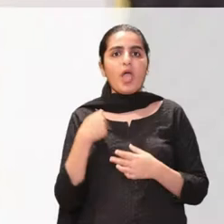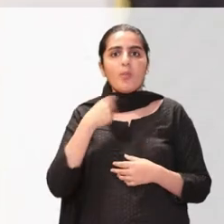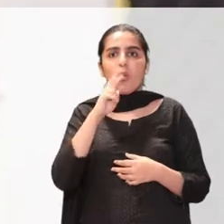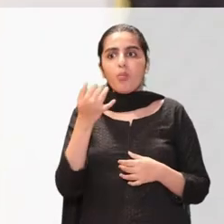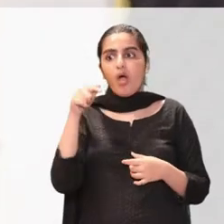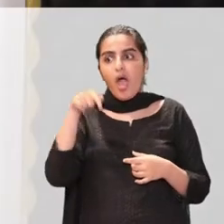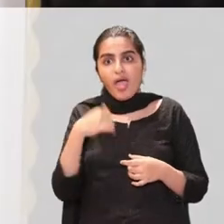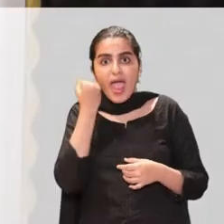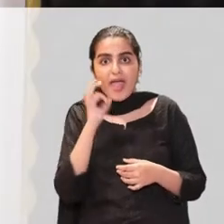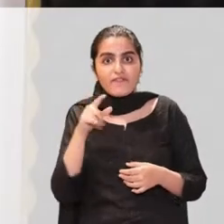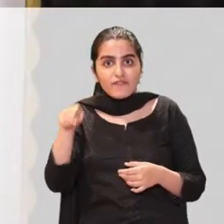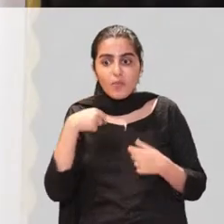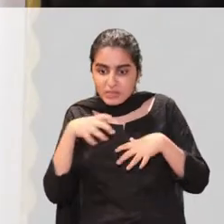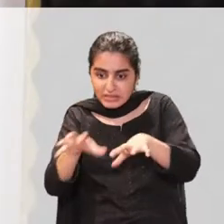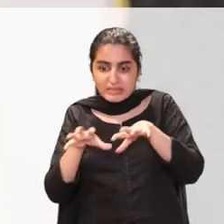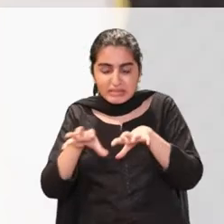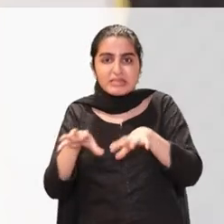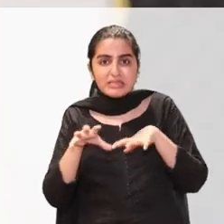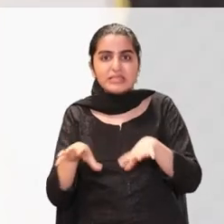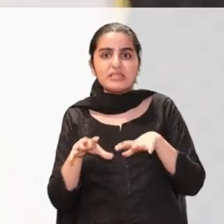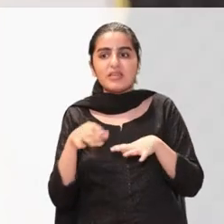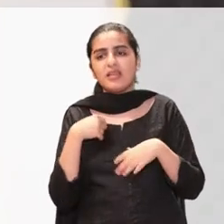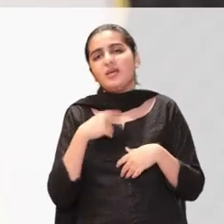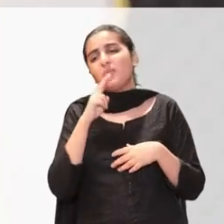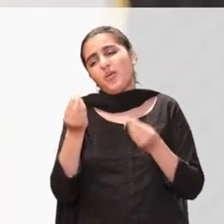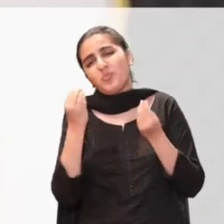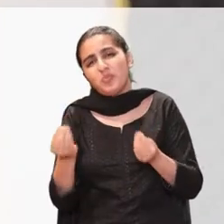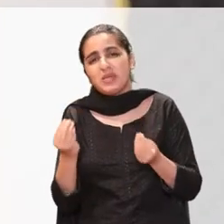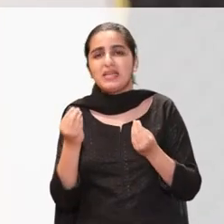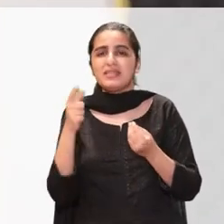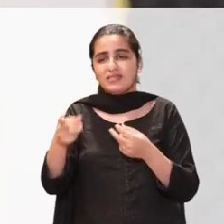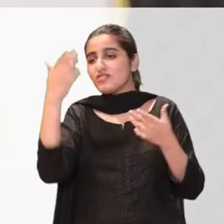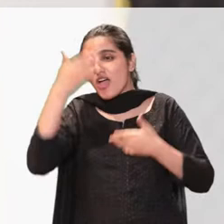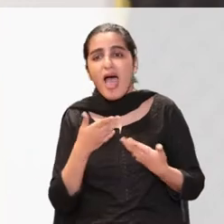तय हो गई आखिर उसकी शादी हो गई